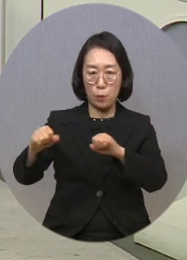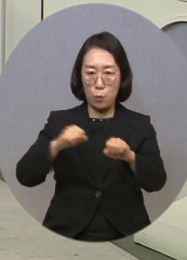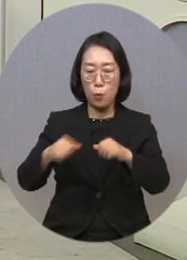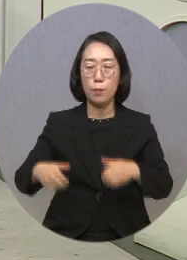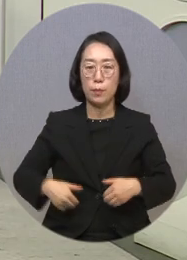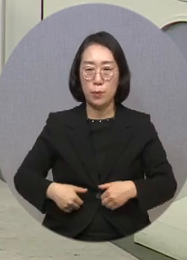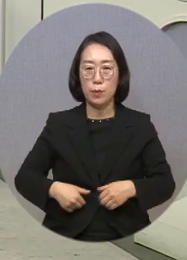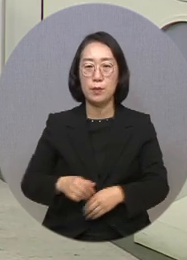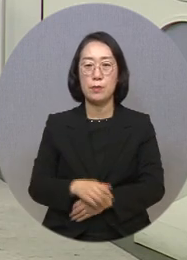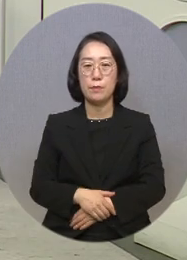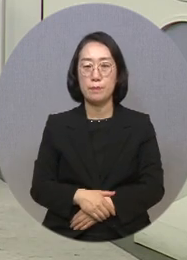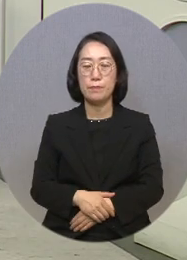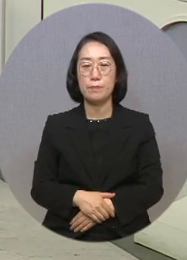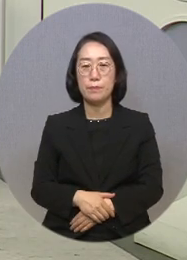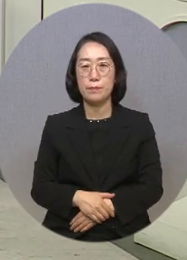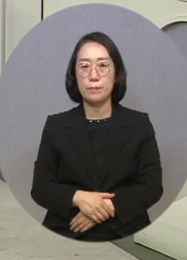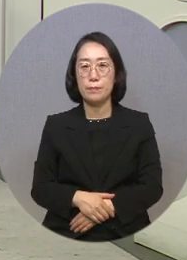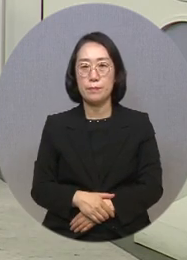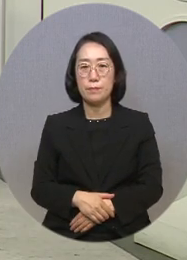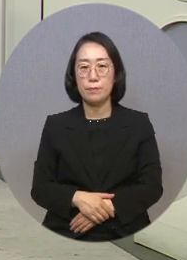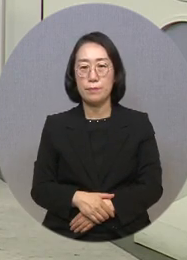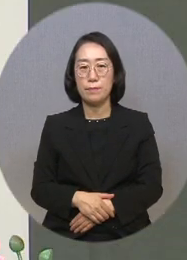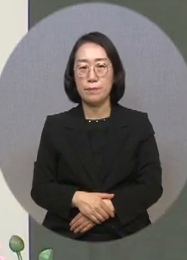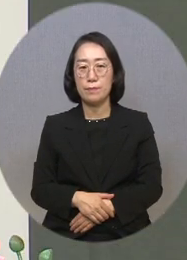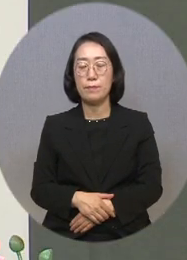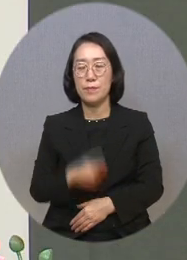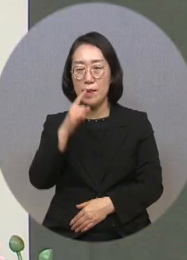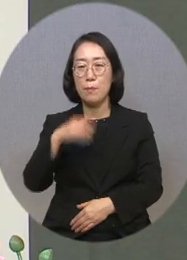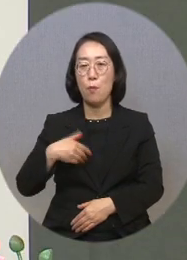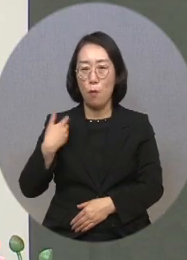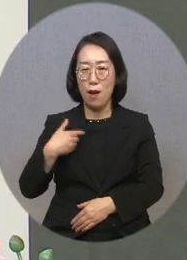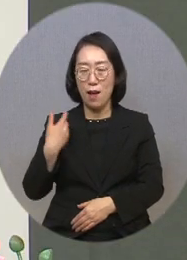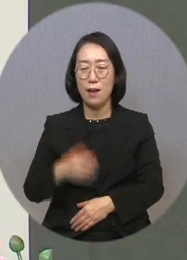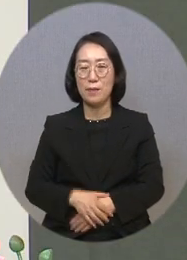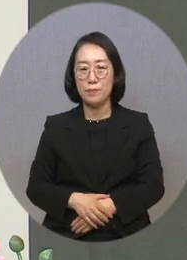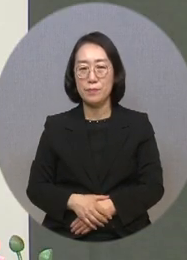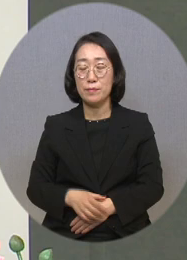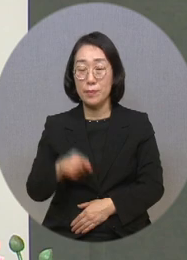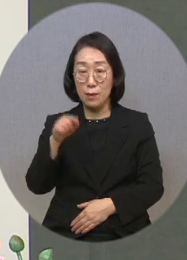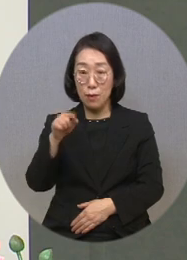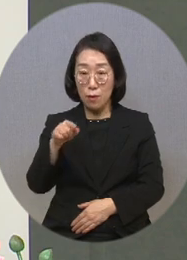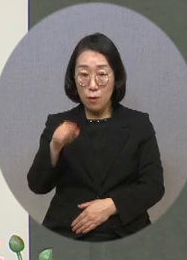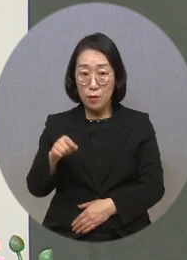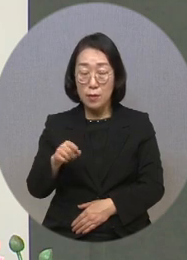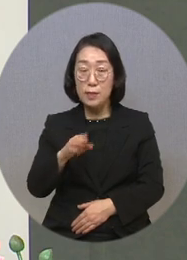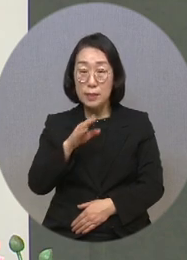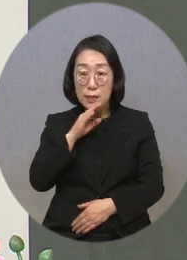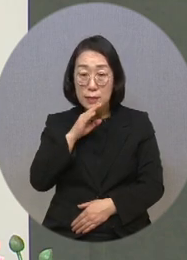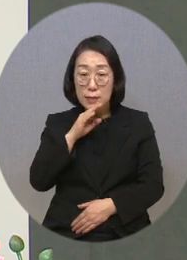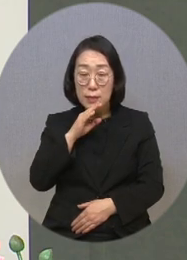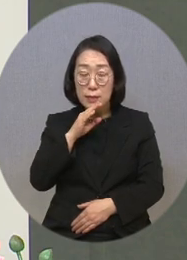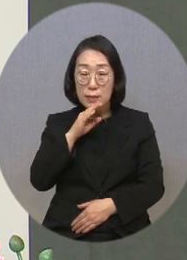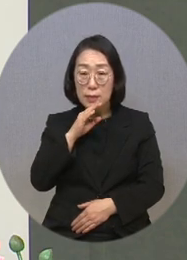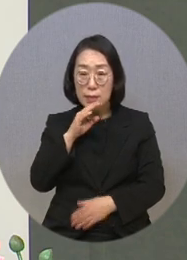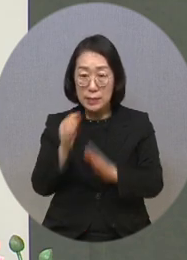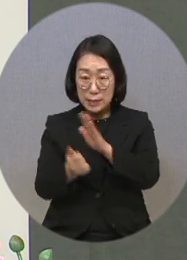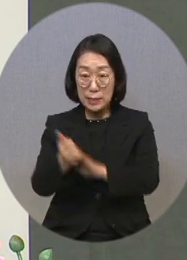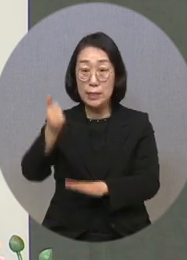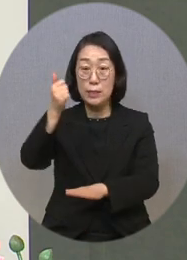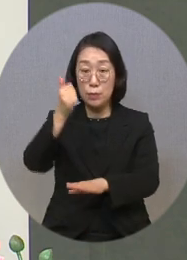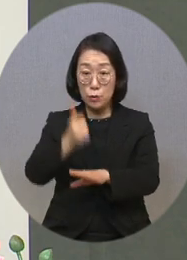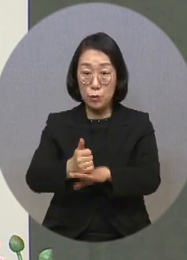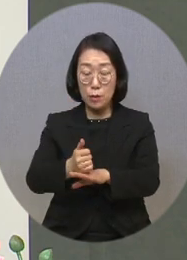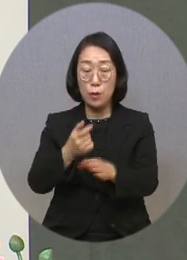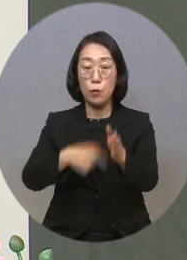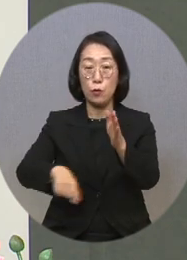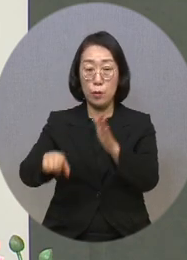네. 그래서 모르기 때문에. 네. 아, 그러면은 네. 이제 그거를 실천을 옮기기 위해서 실천에 네. 옮기기